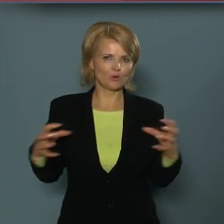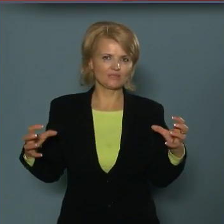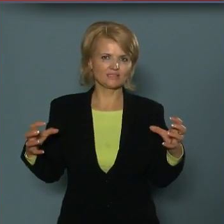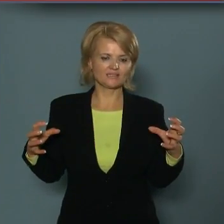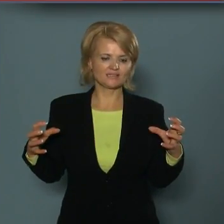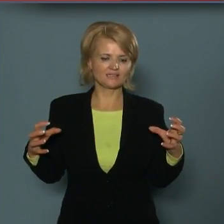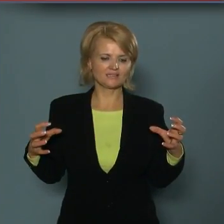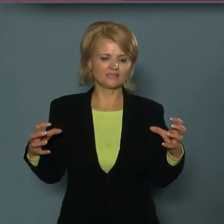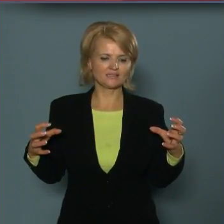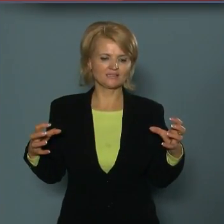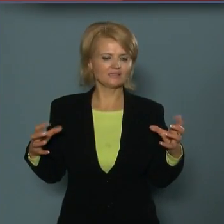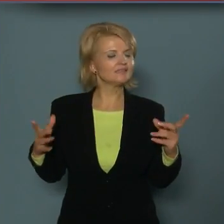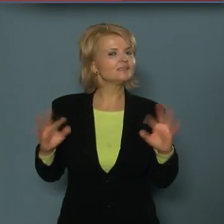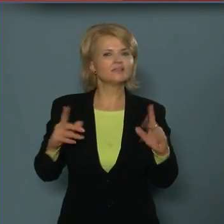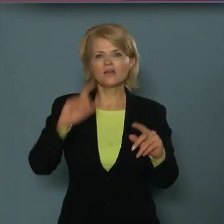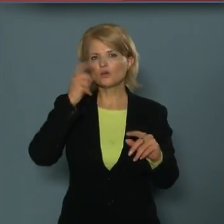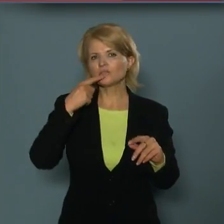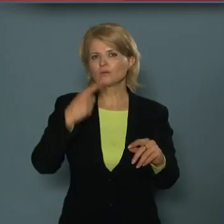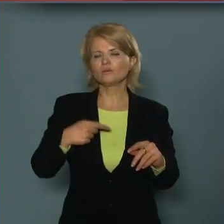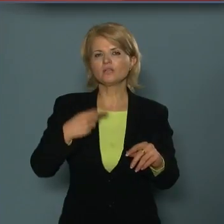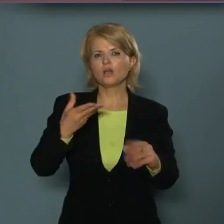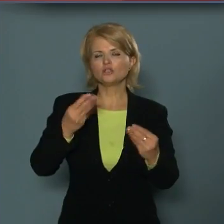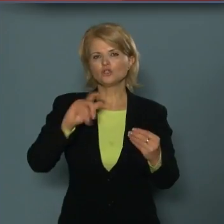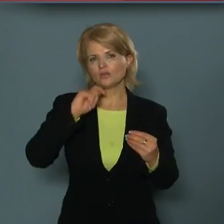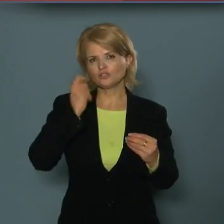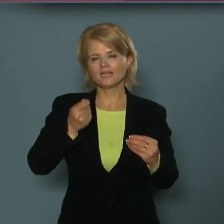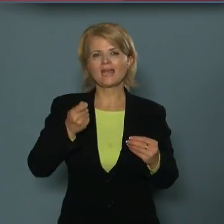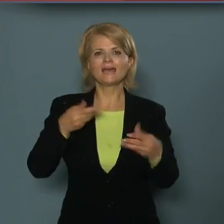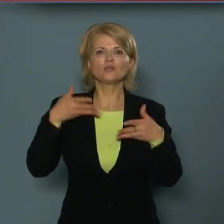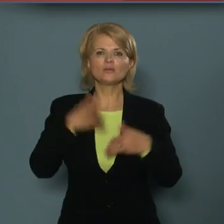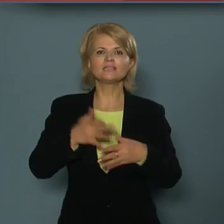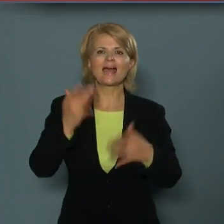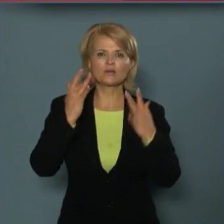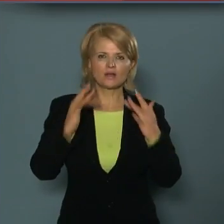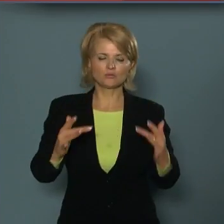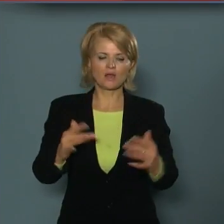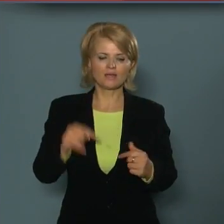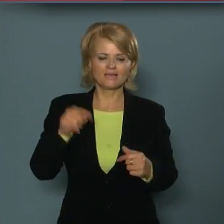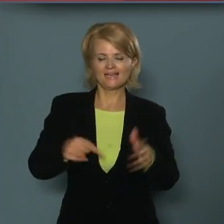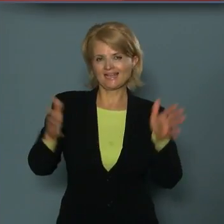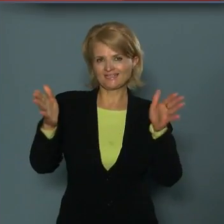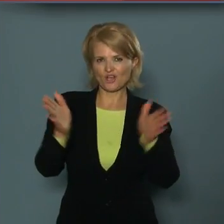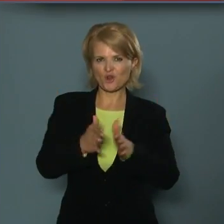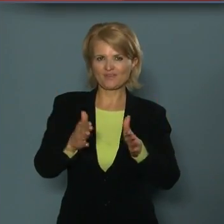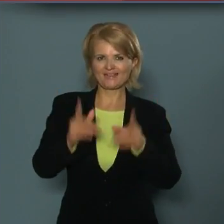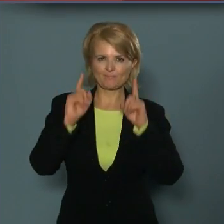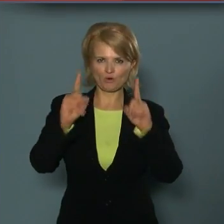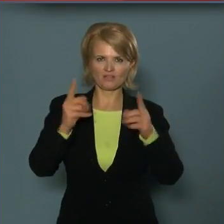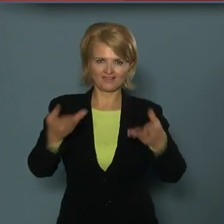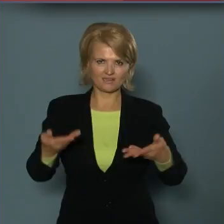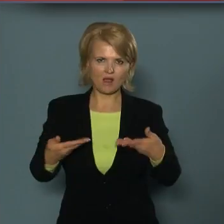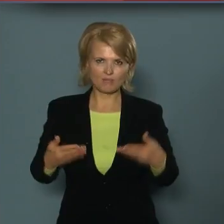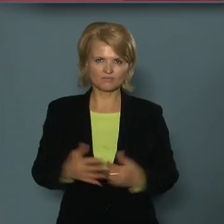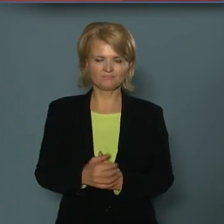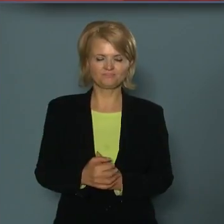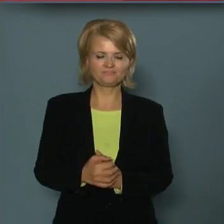rosszul mondtam ennek, sok sikert hozzá gratula. és ezt a rövid mondatot kaptuk,